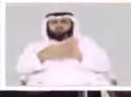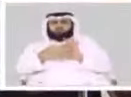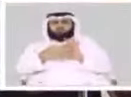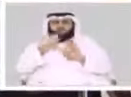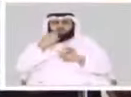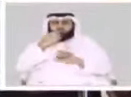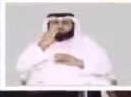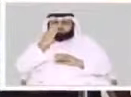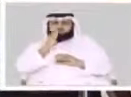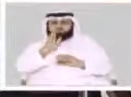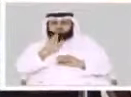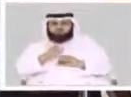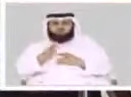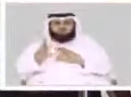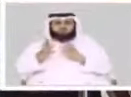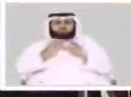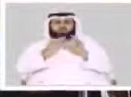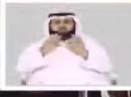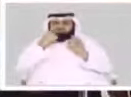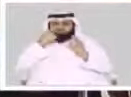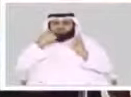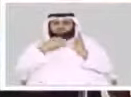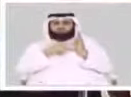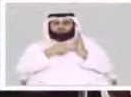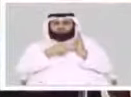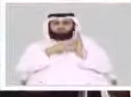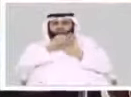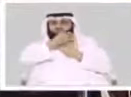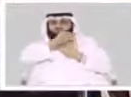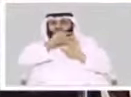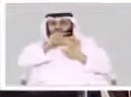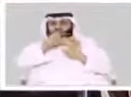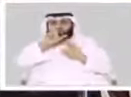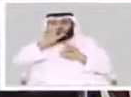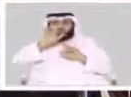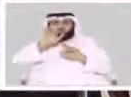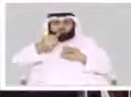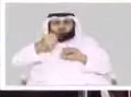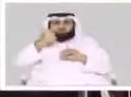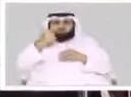والصدق والبر في العقود عليه أن يقرأ سورة المائدة.